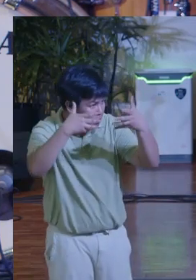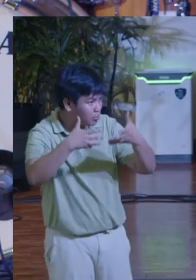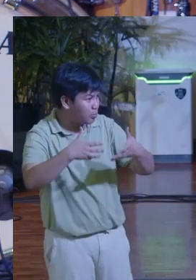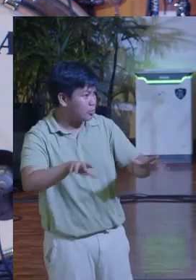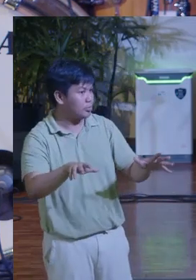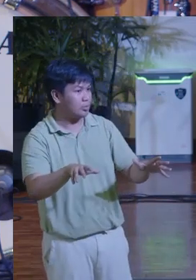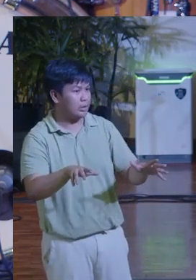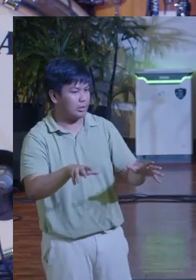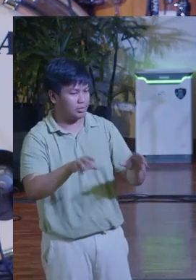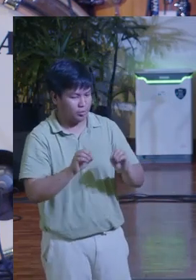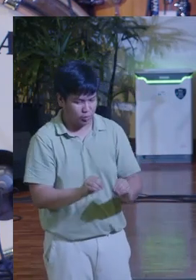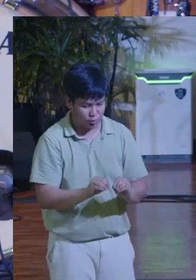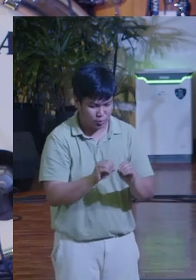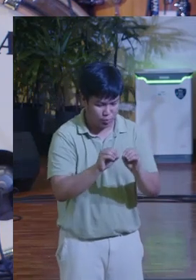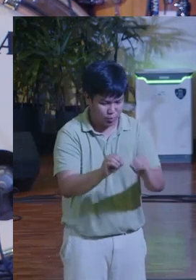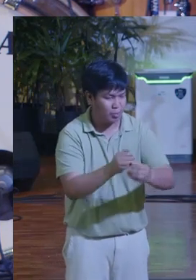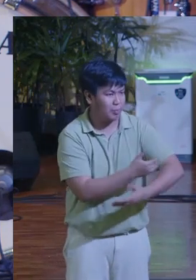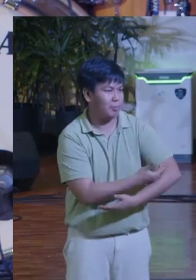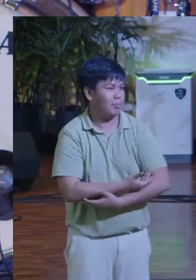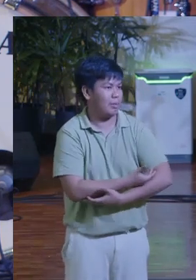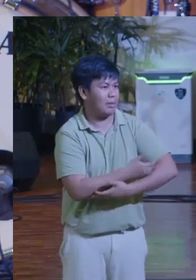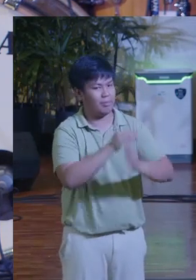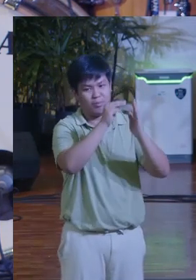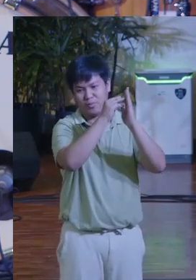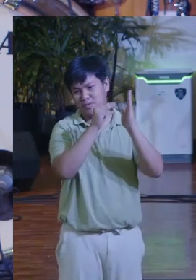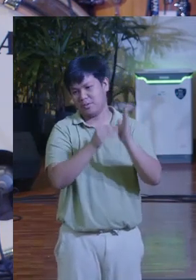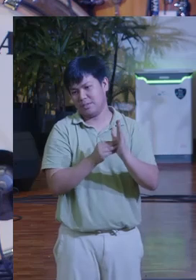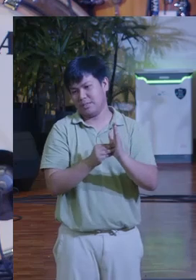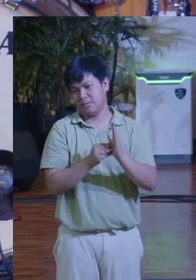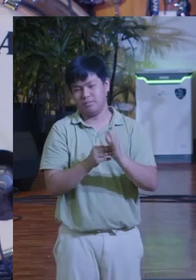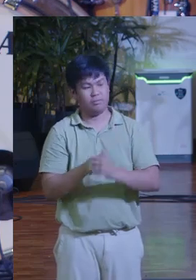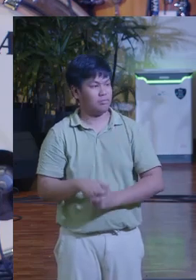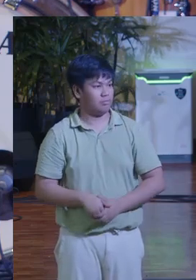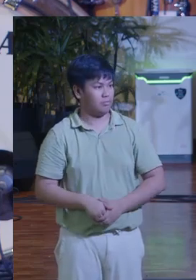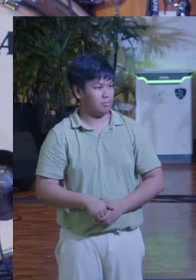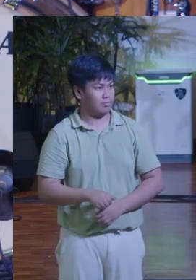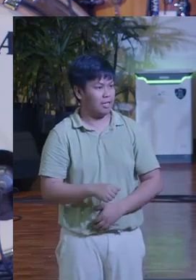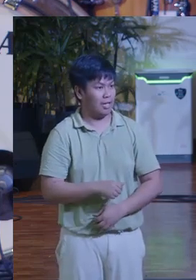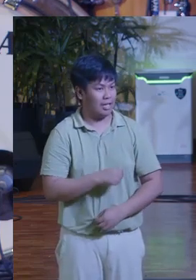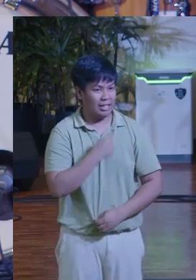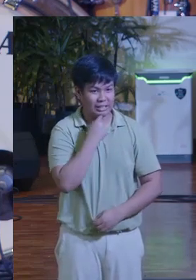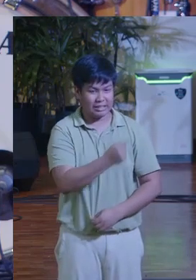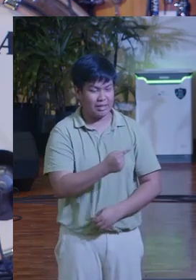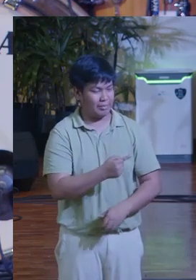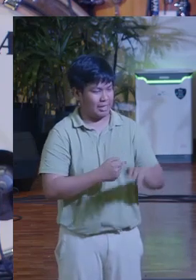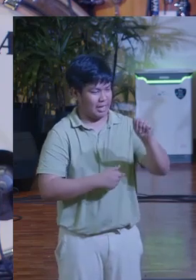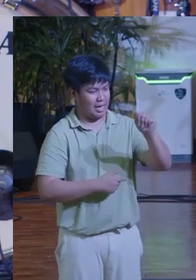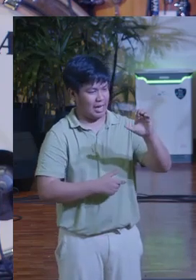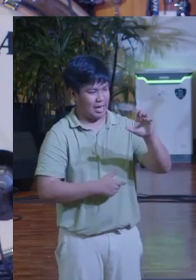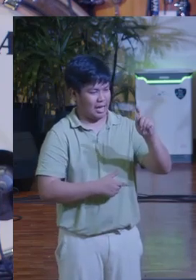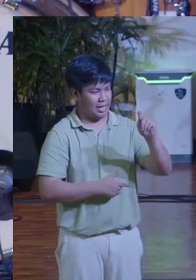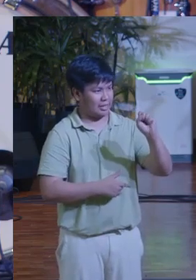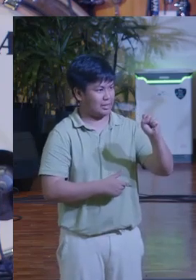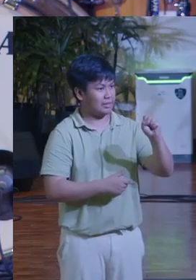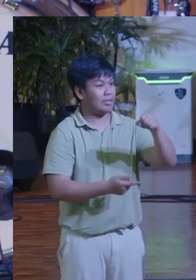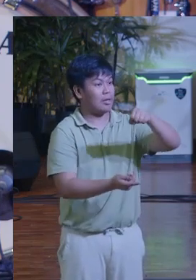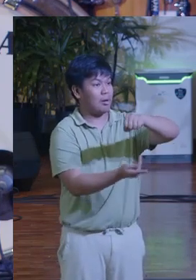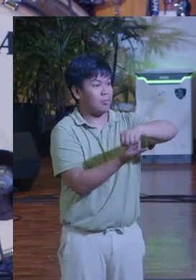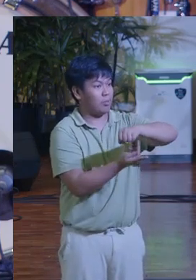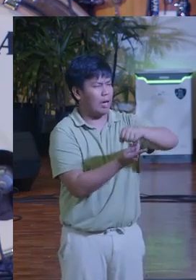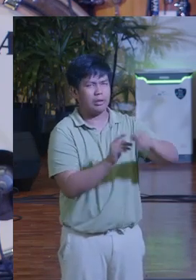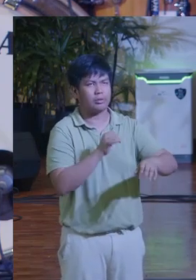at kanyang nilagay doon ang kanyang mahal na anak na si Moses. Ang sabi sa Acts 7:20, siya ay